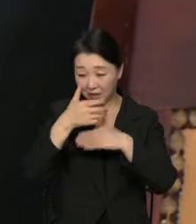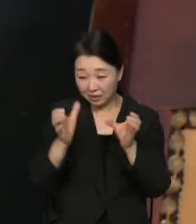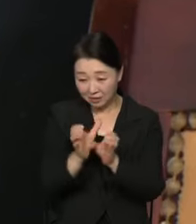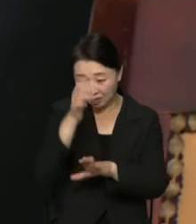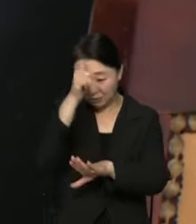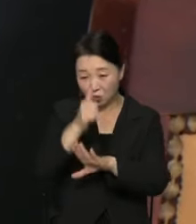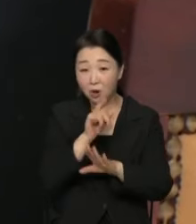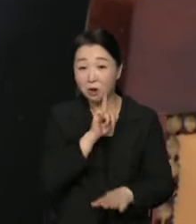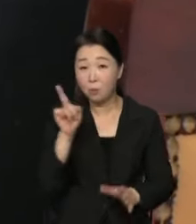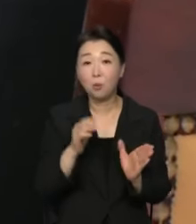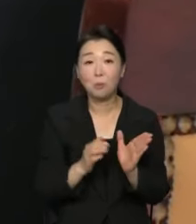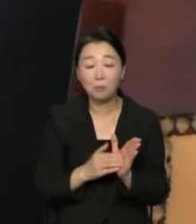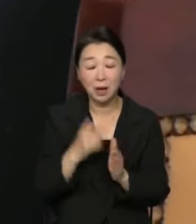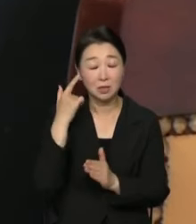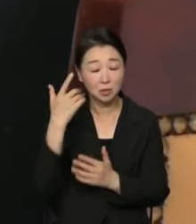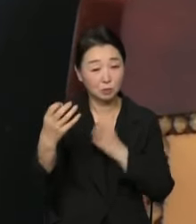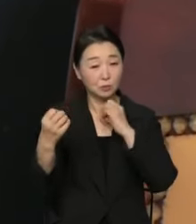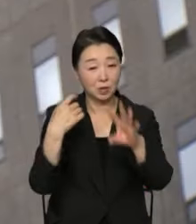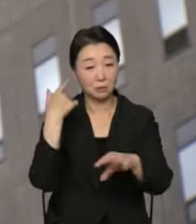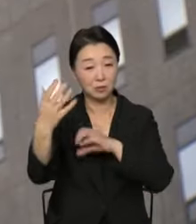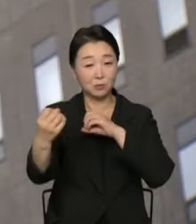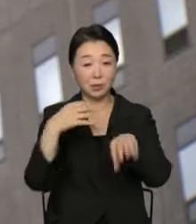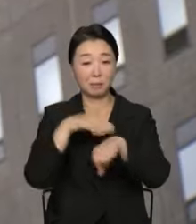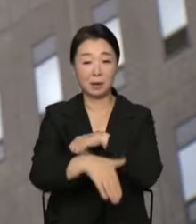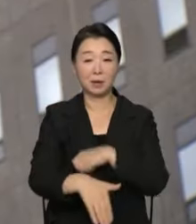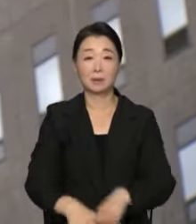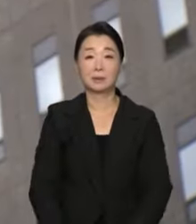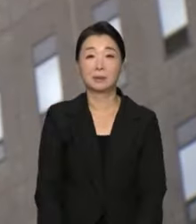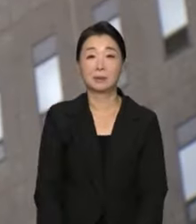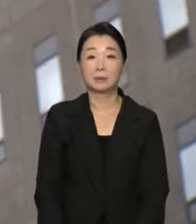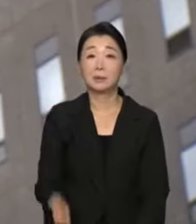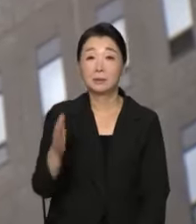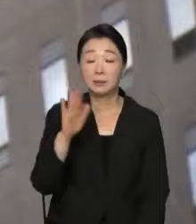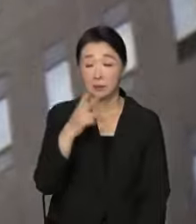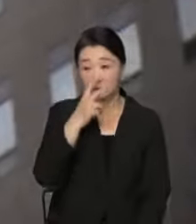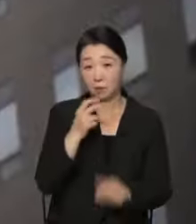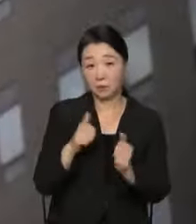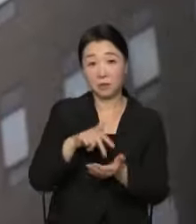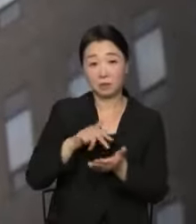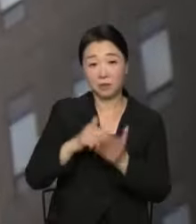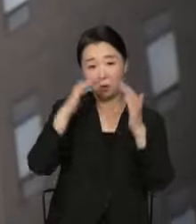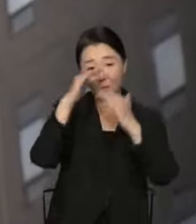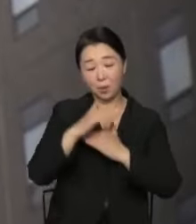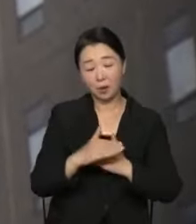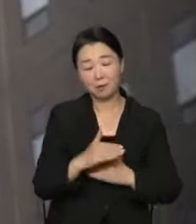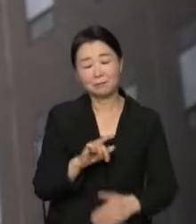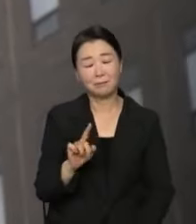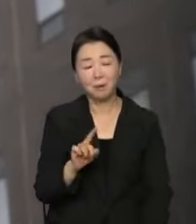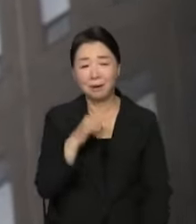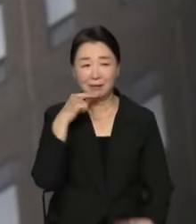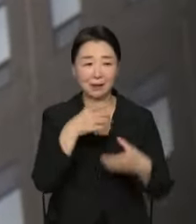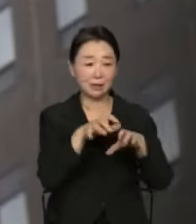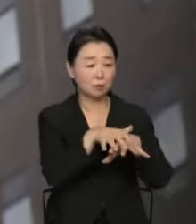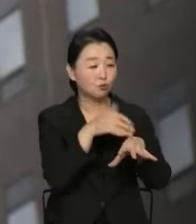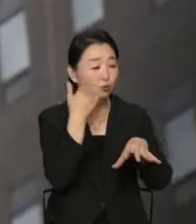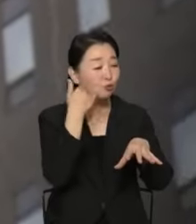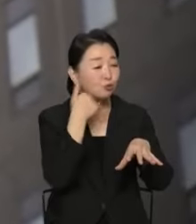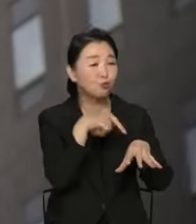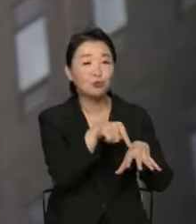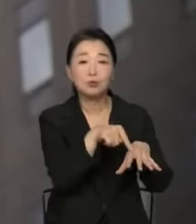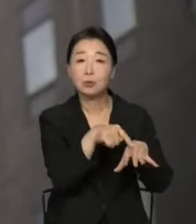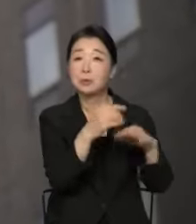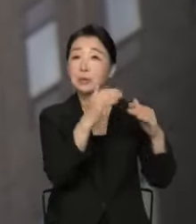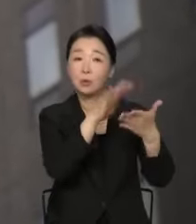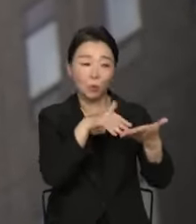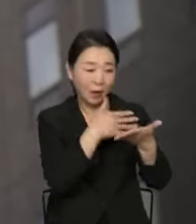뒤 질문과 답변을 주고받는 형식으로 이루어졌습니다. 하지만 검찰은 회의 내용은 물론 레드팀의 구성원과 회의